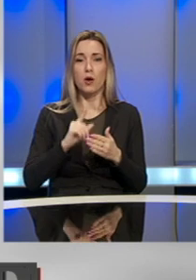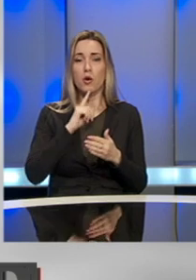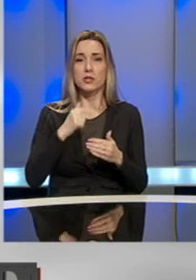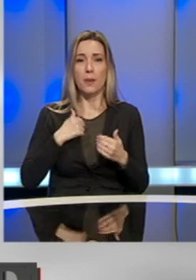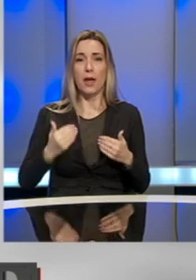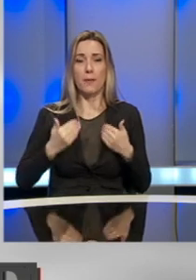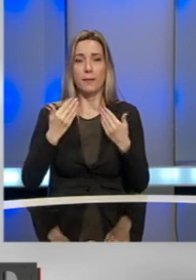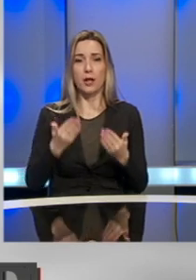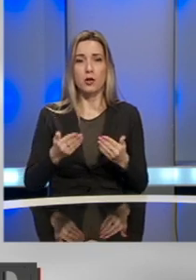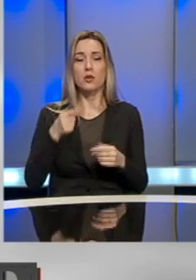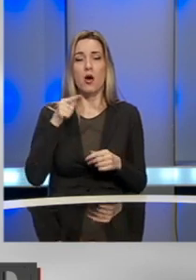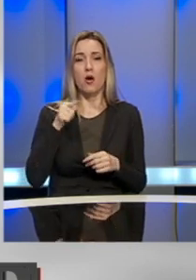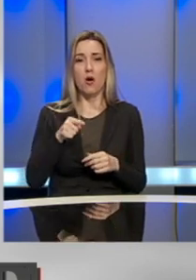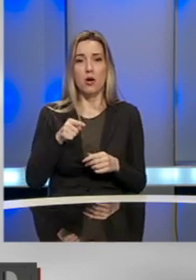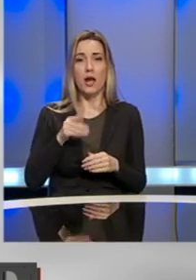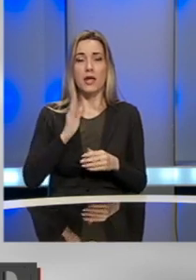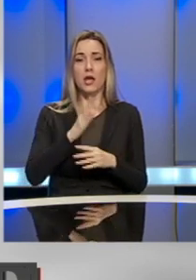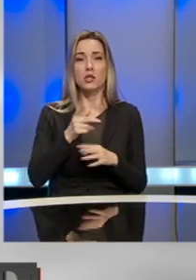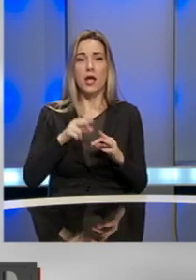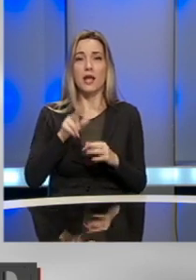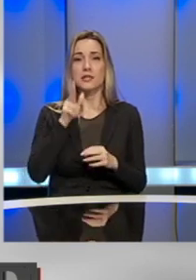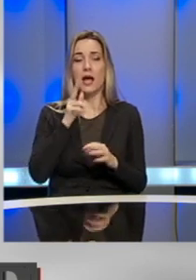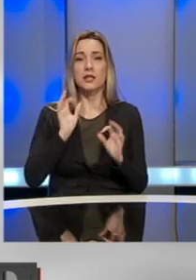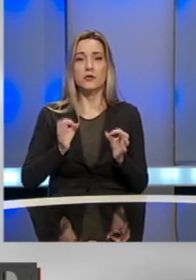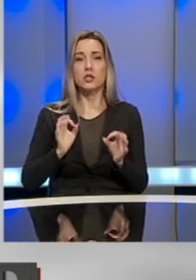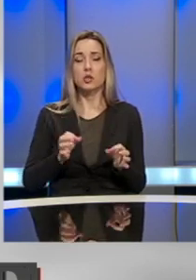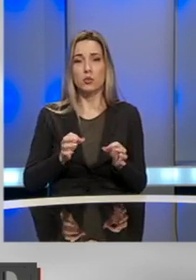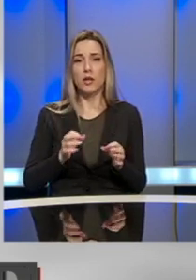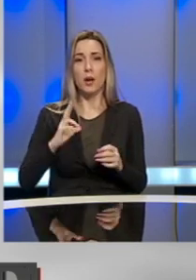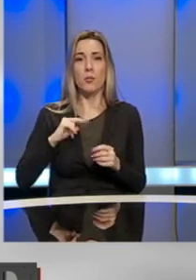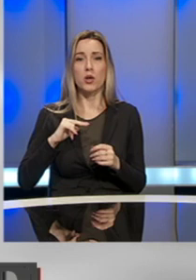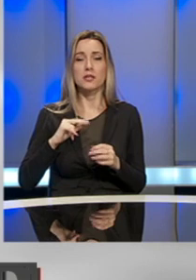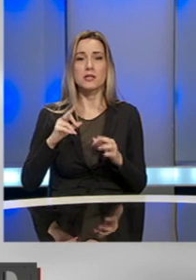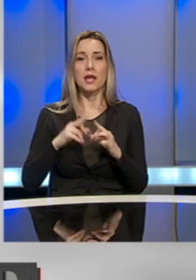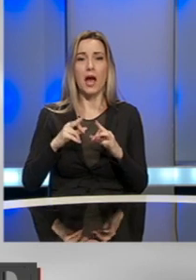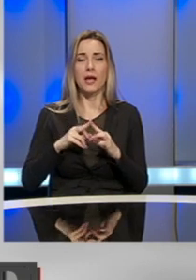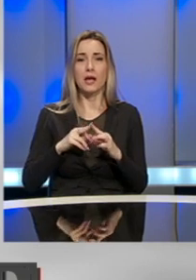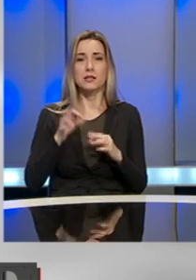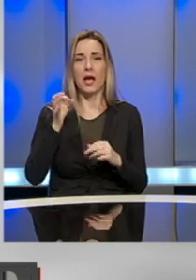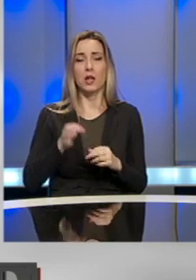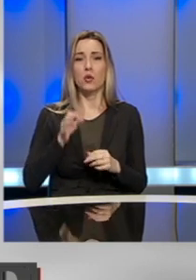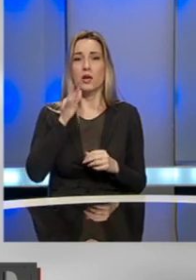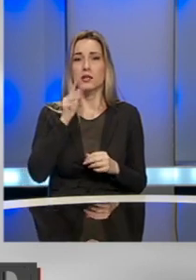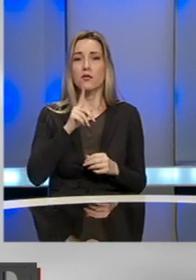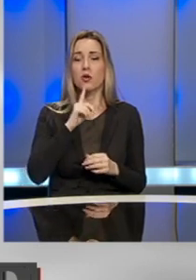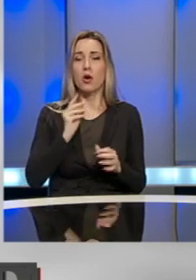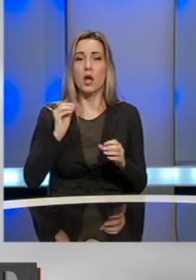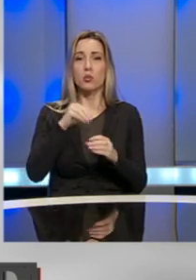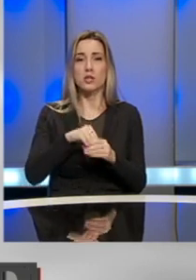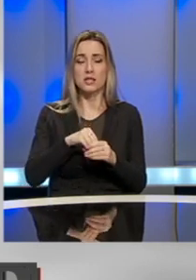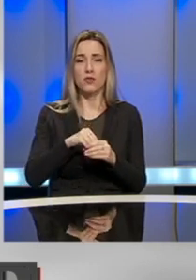ja predložio vladi, upravo je ona išla na zahtjev struke, prije svega policijskih agencija, evo i kantona Sarajevo koji je